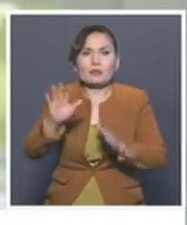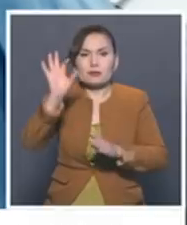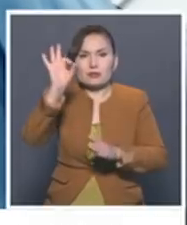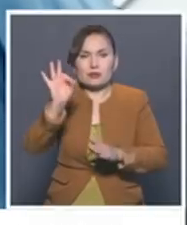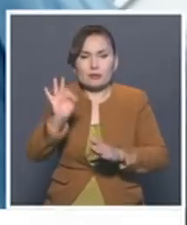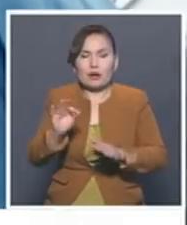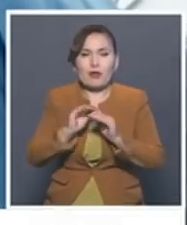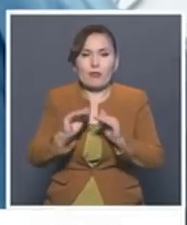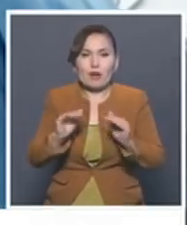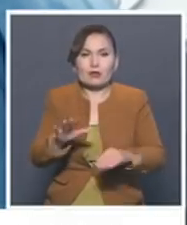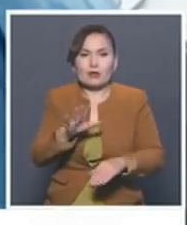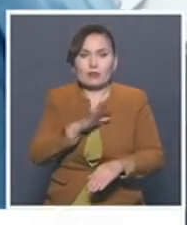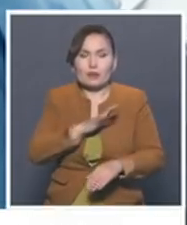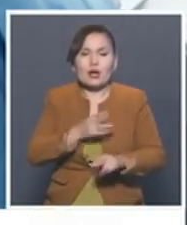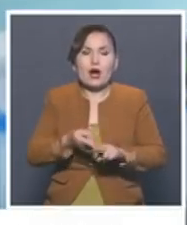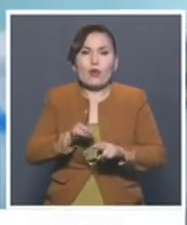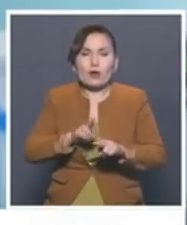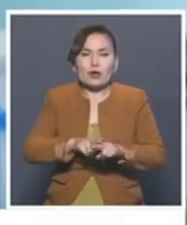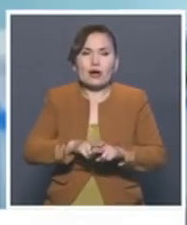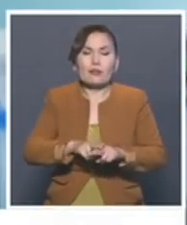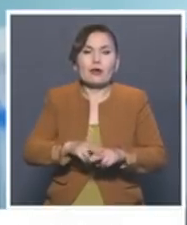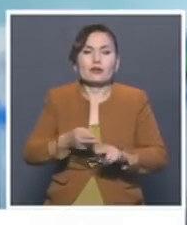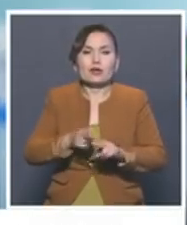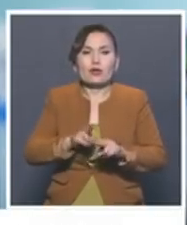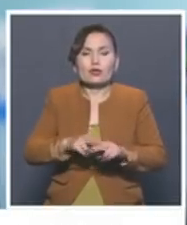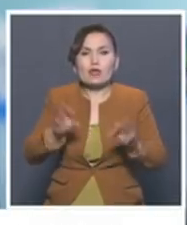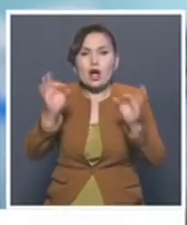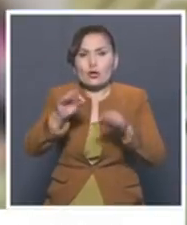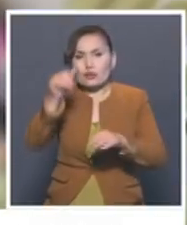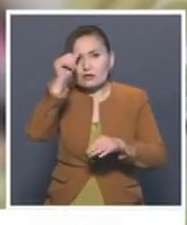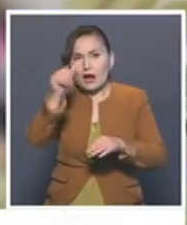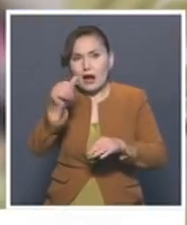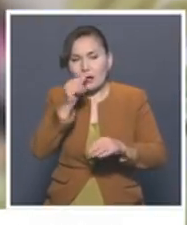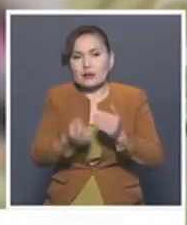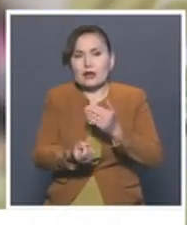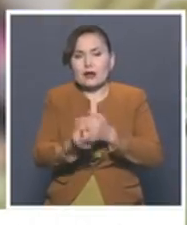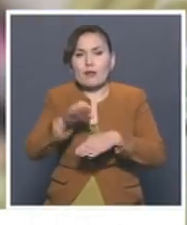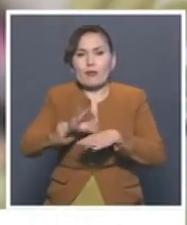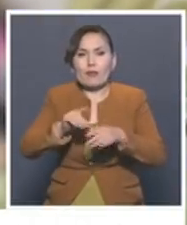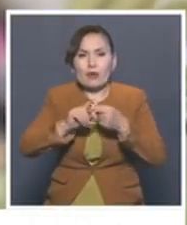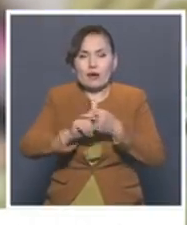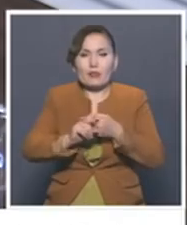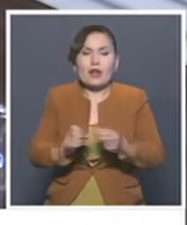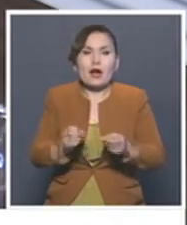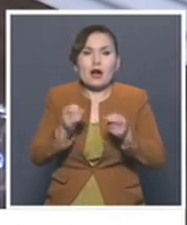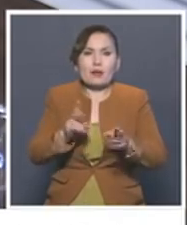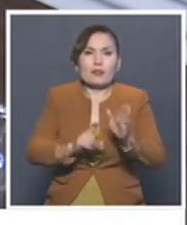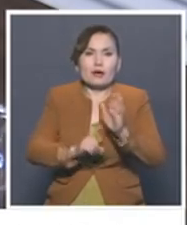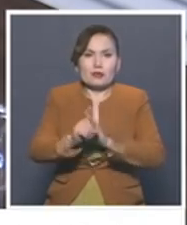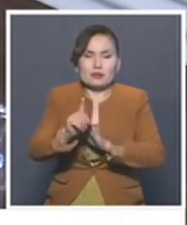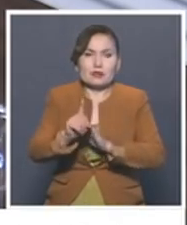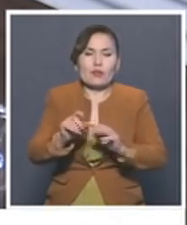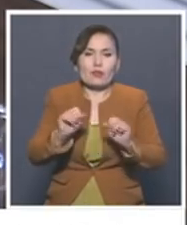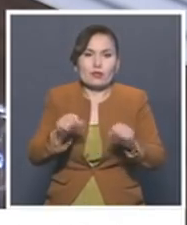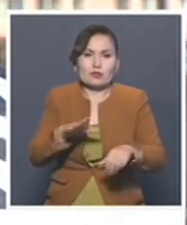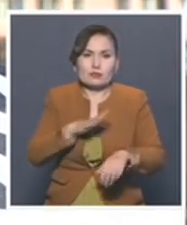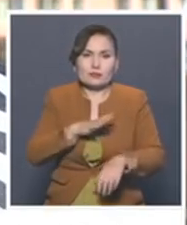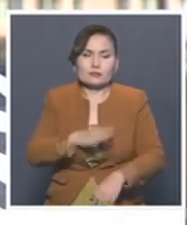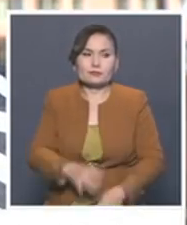65% балалар болған. Сондықтан маусымдық ауру жылдағыша қайталанады, сол кезде коронавирустың де өршуі әбден